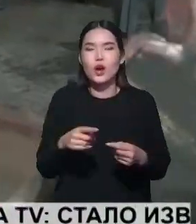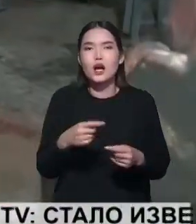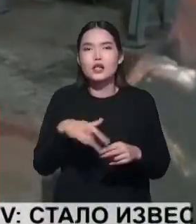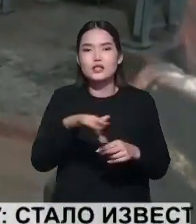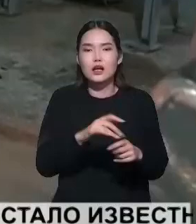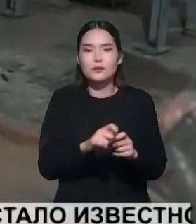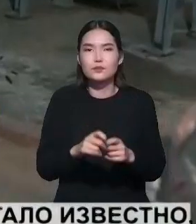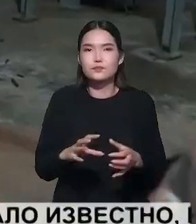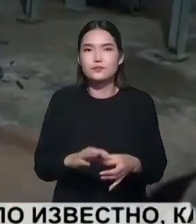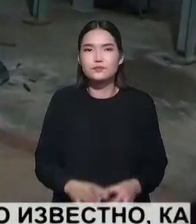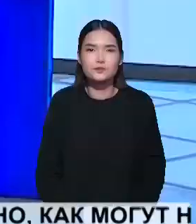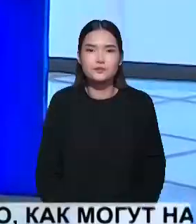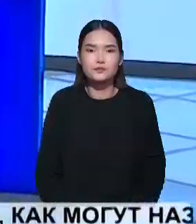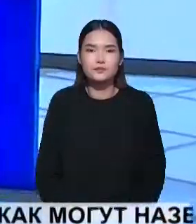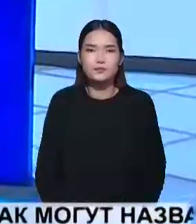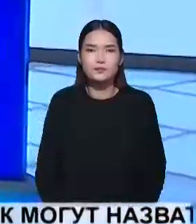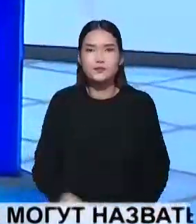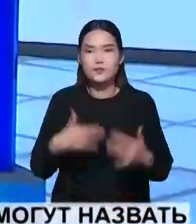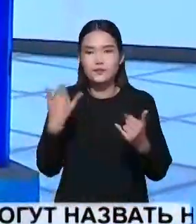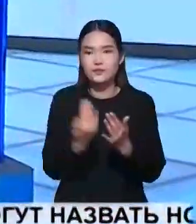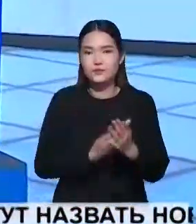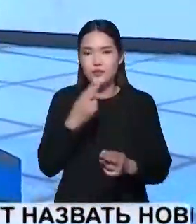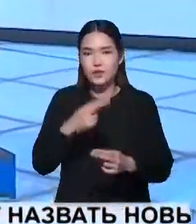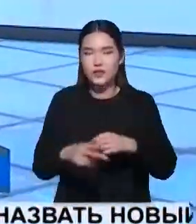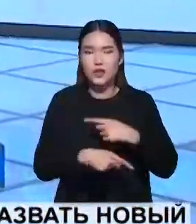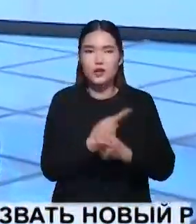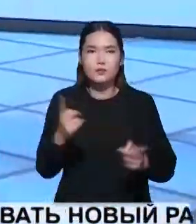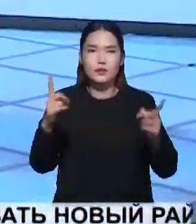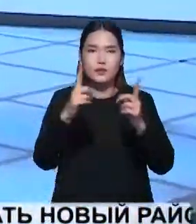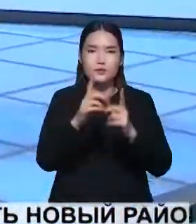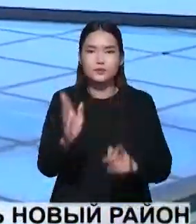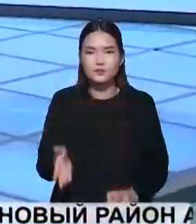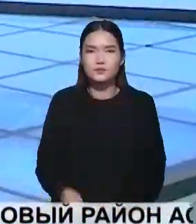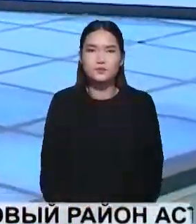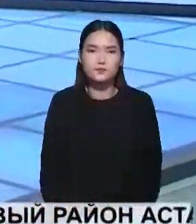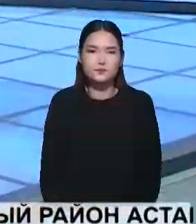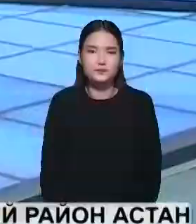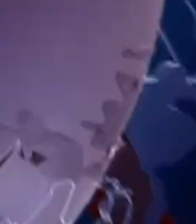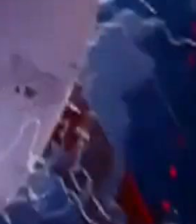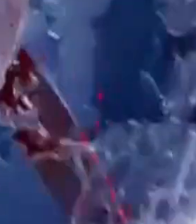На этом наш выпуск завершен. До свидания. До завтра.